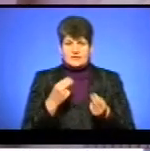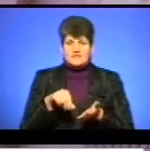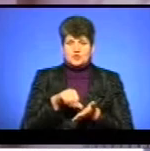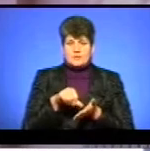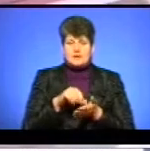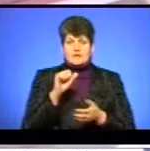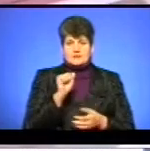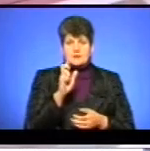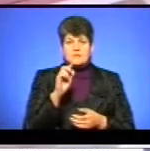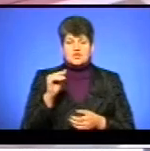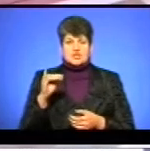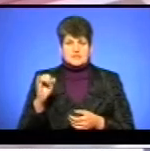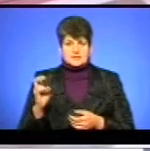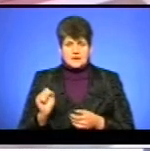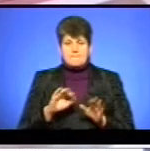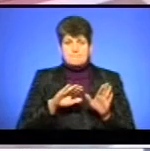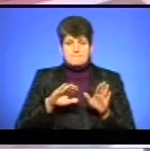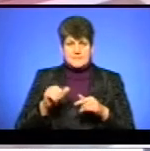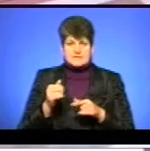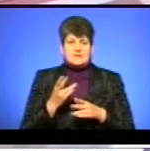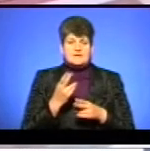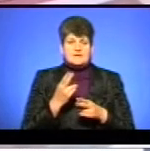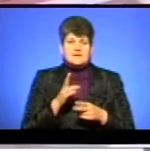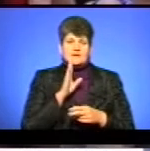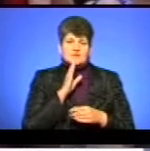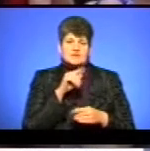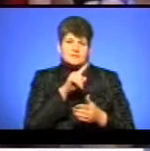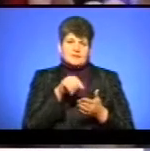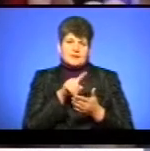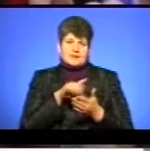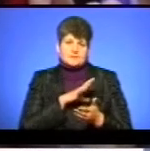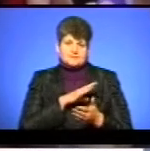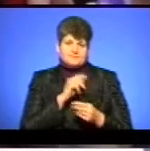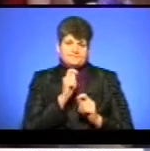Анастасія Бачинська. Після гімнастки ставили питання спортсменці.